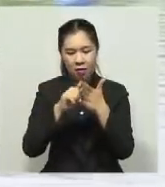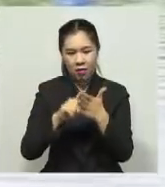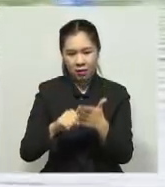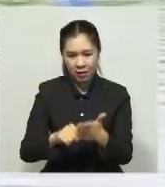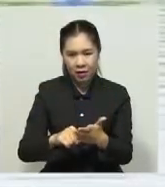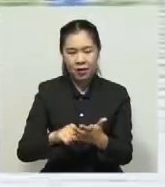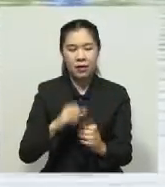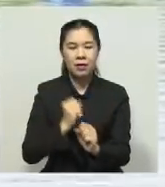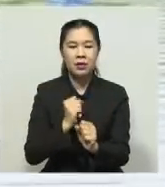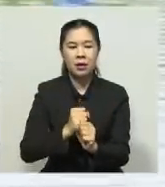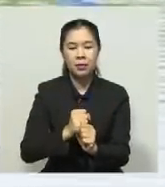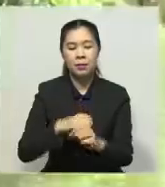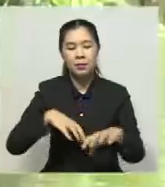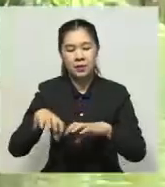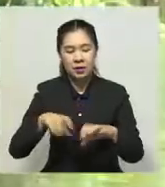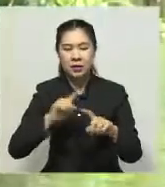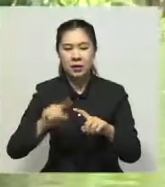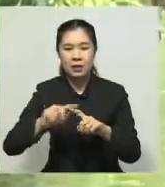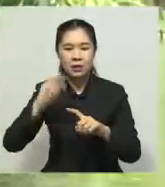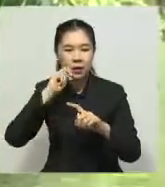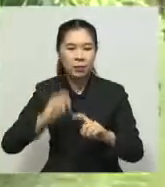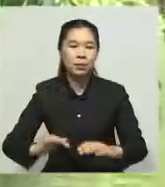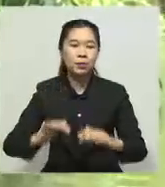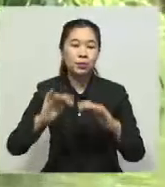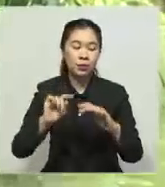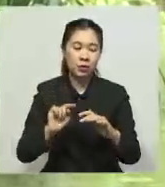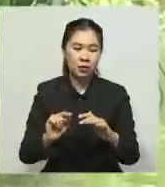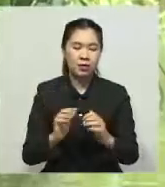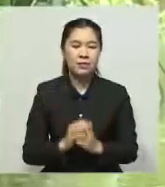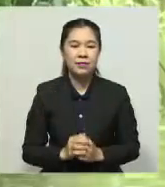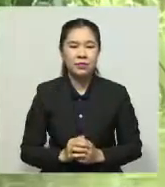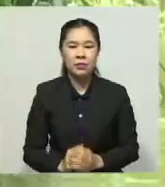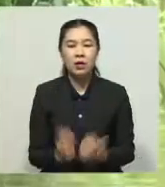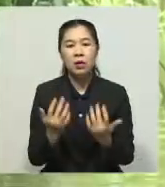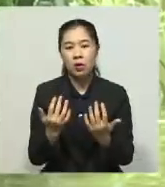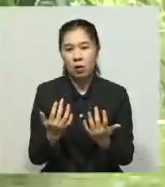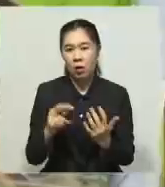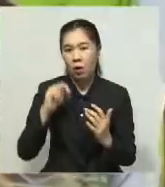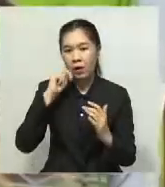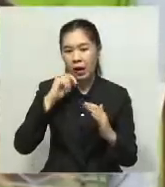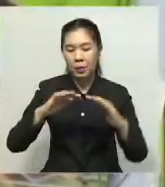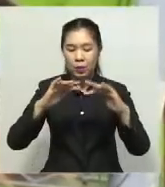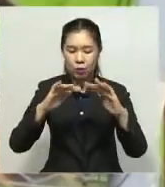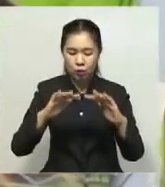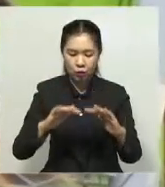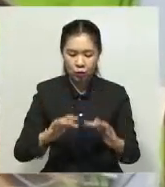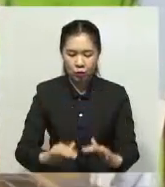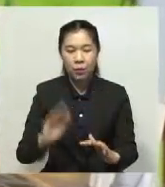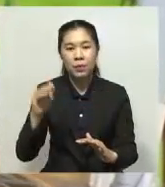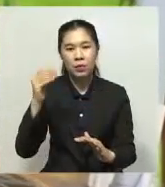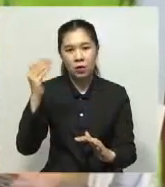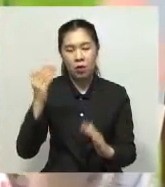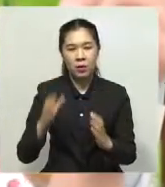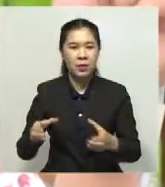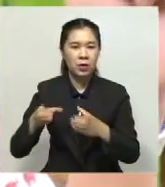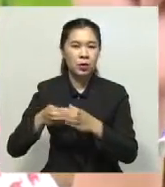คะที่ได้รับผลกระทบจากการที่น้ำโขงหนุนขึ้นมาเบื้องต้นจะต้องรอให้น้ำลดระดับลงก่อนแล้วก็จะมีหน่วยง